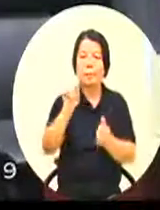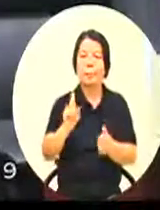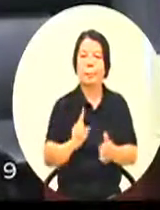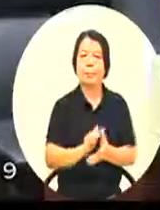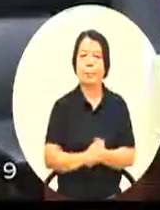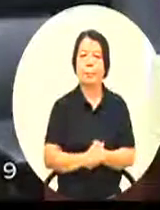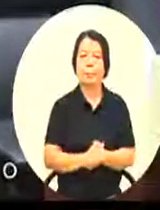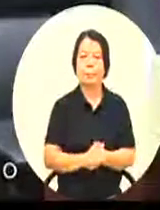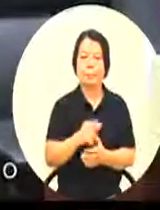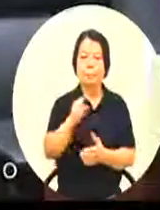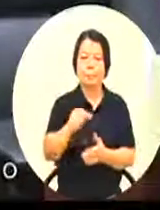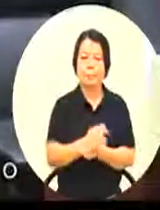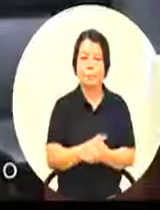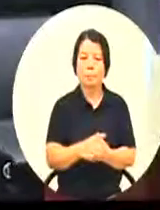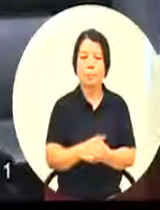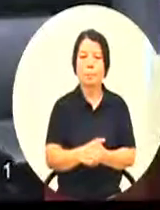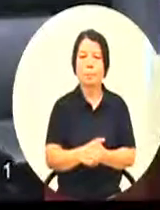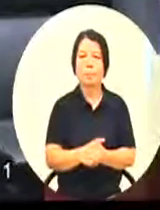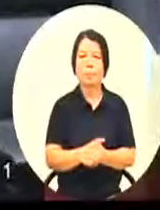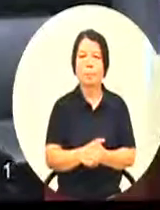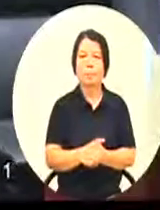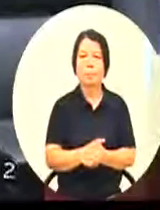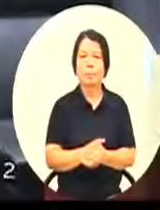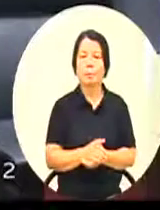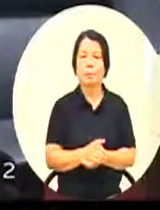且这个财产，哦，为什么